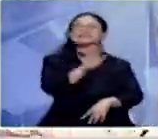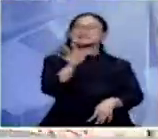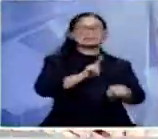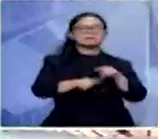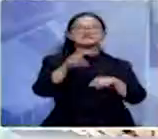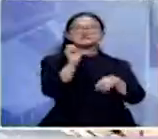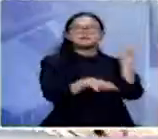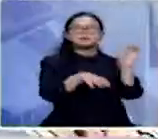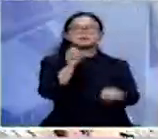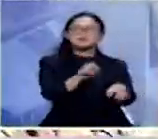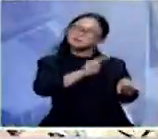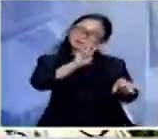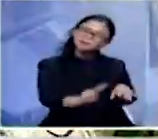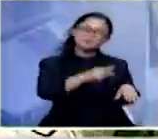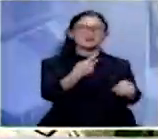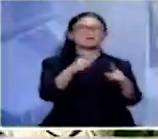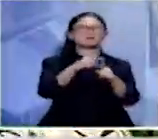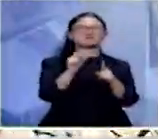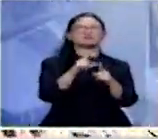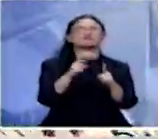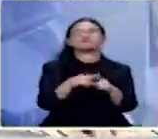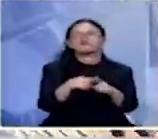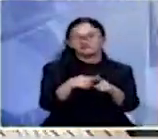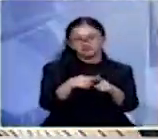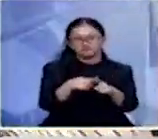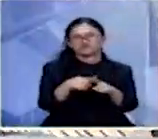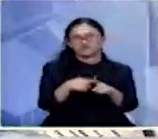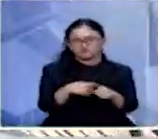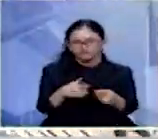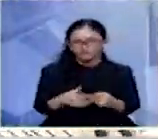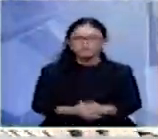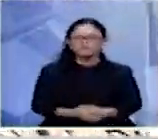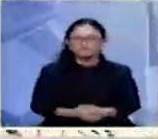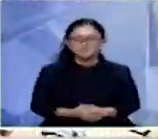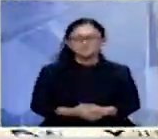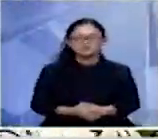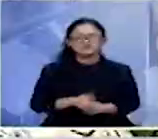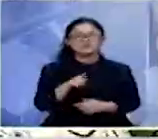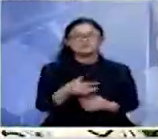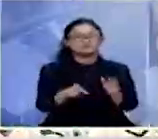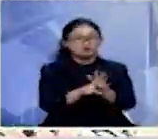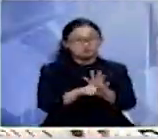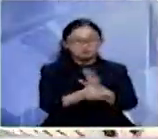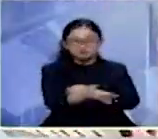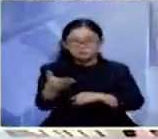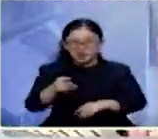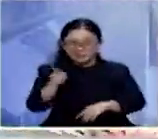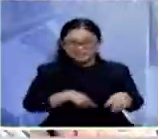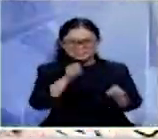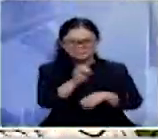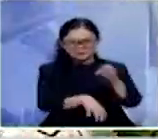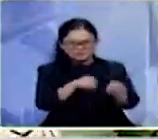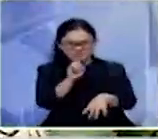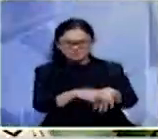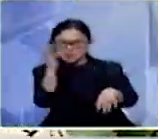Kita sebagai ibu rumah tangga kan menghasilkan sampah. Sampahnya sampah organik yang gampang bau di rumah. Jangankan